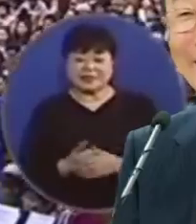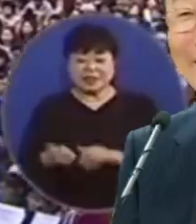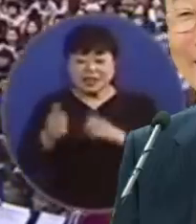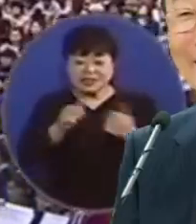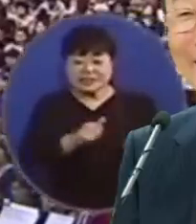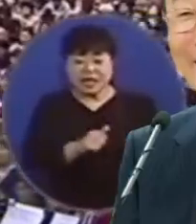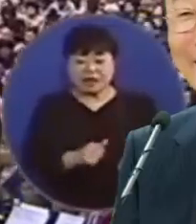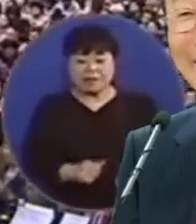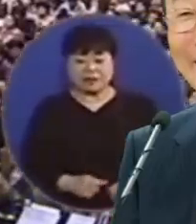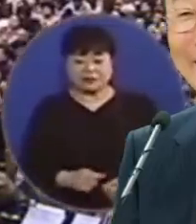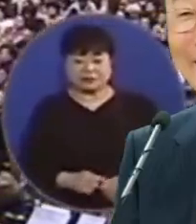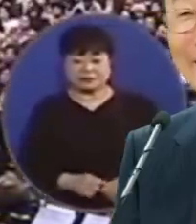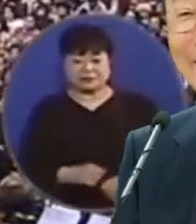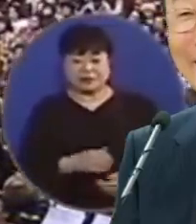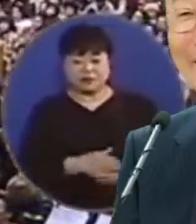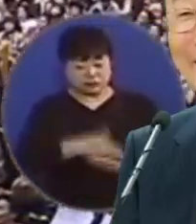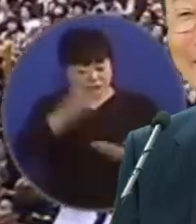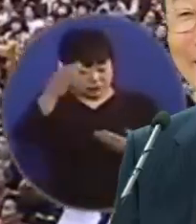사망은 철폐되었습니다.